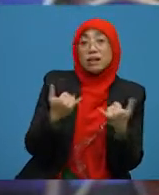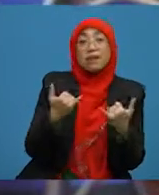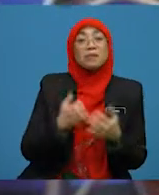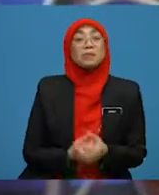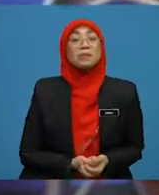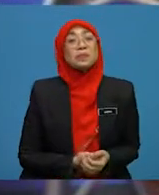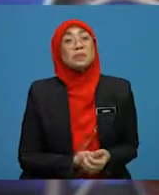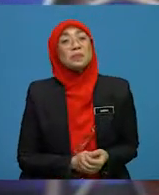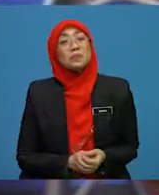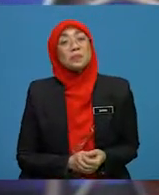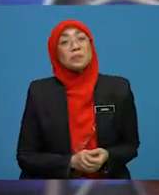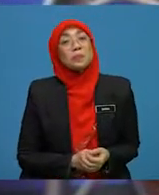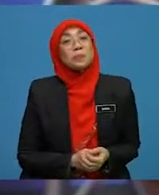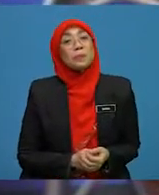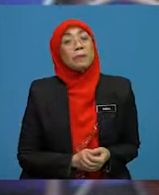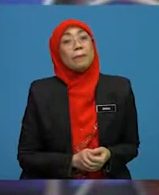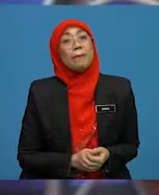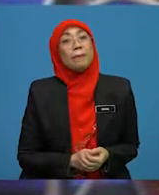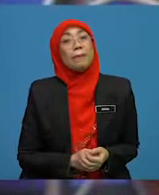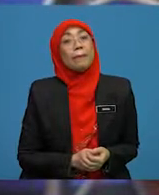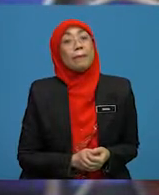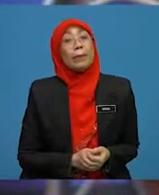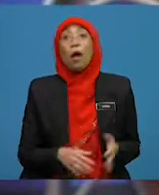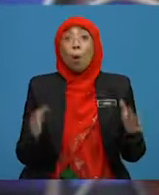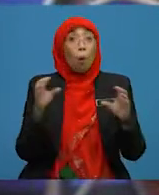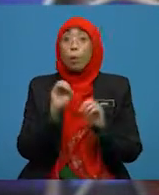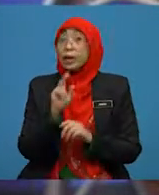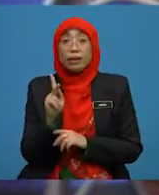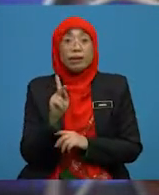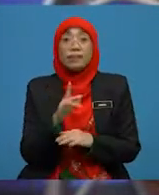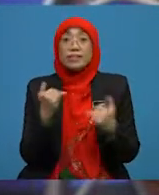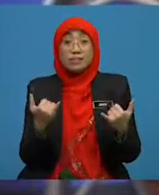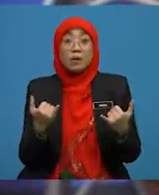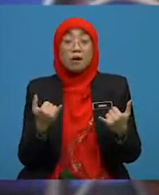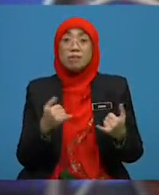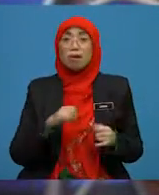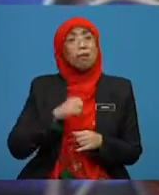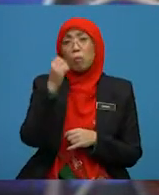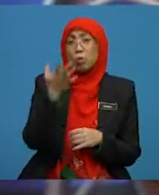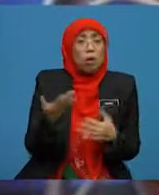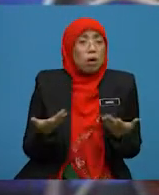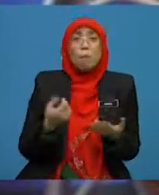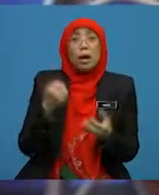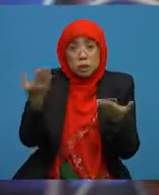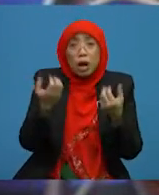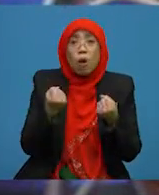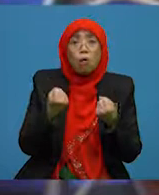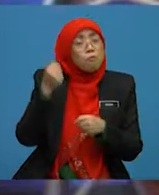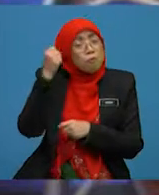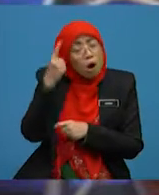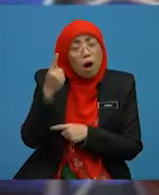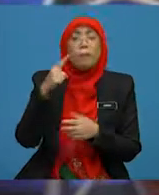Baiklah, sekarang cikgu akan memberikan pula beberapa contoh perkataan bagi menunjukkan